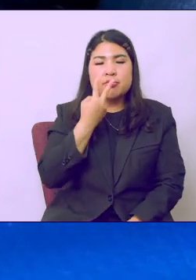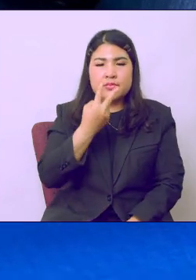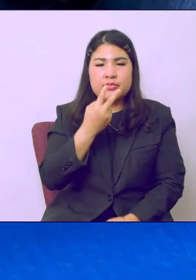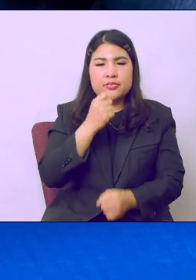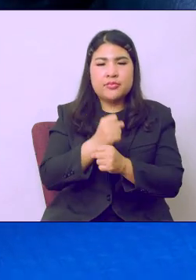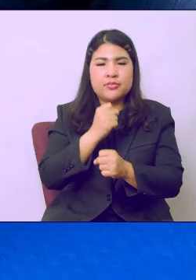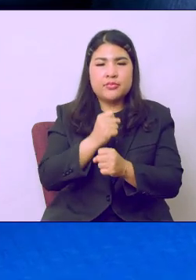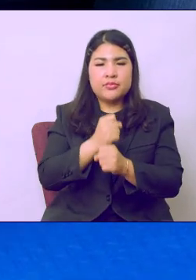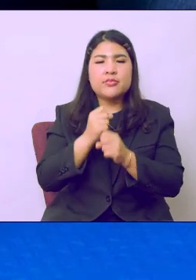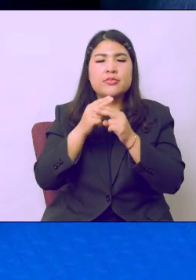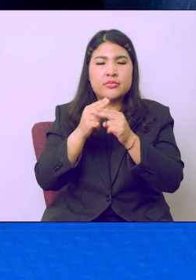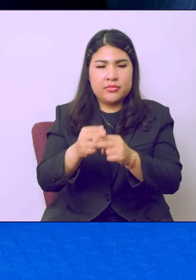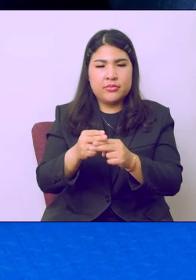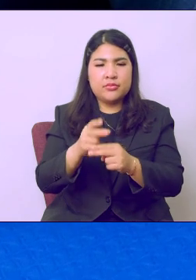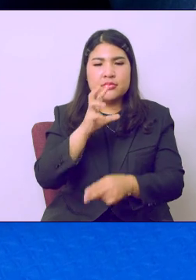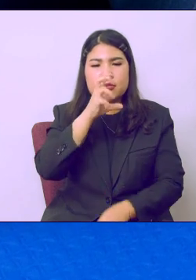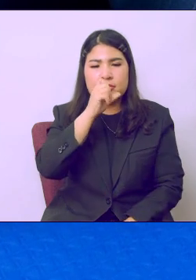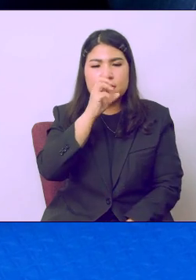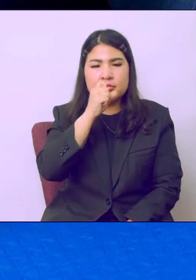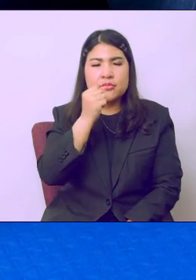นะครับขออีก 3ลมครับ